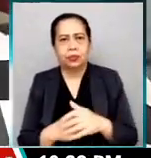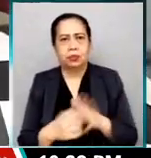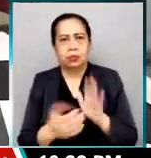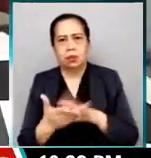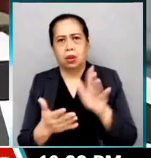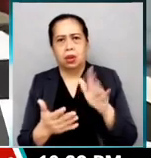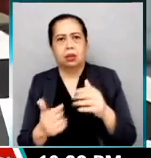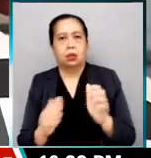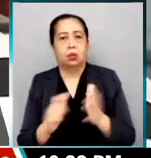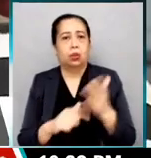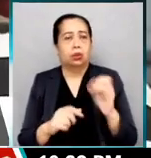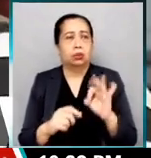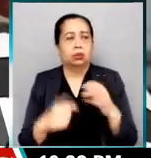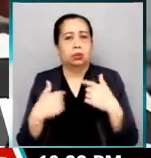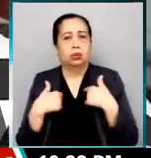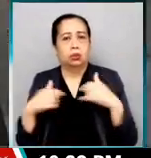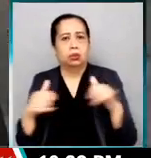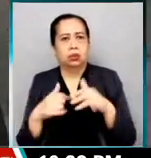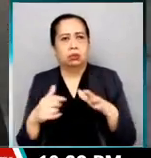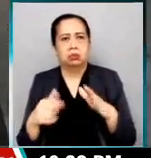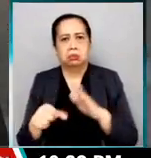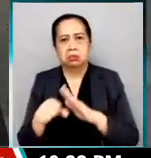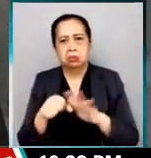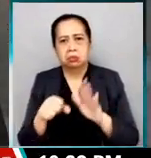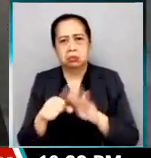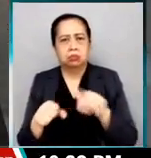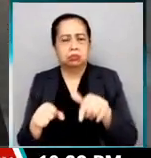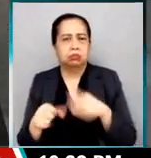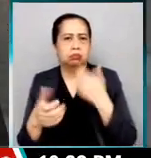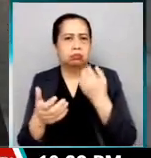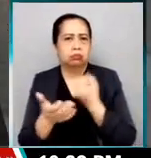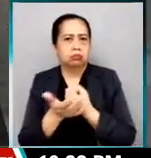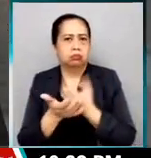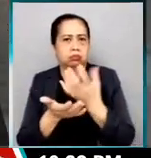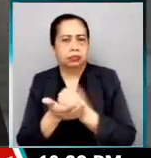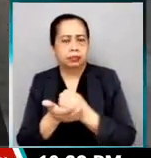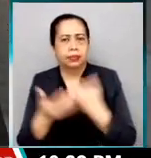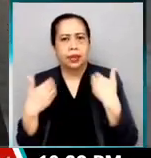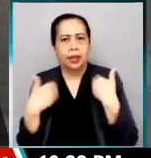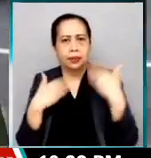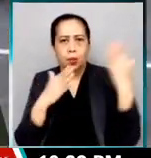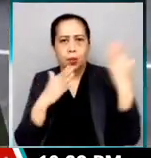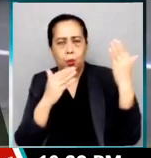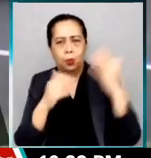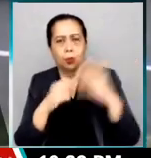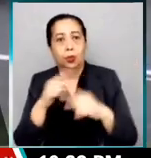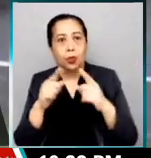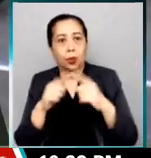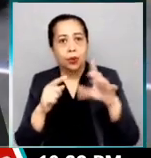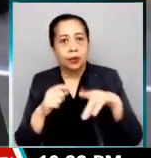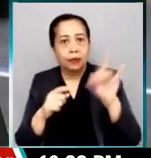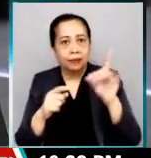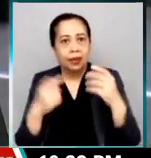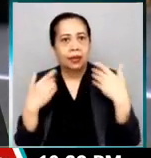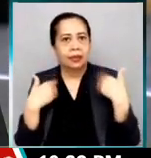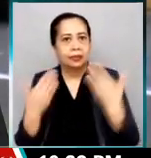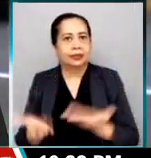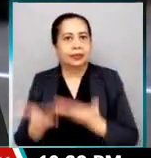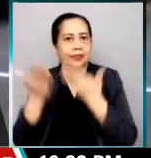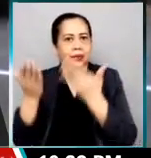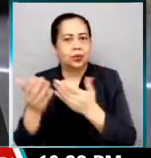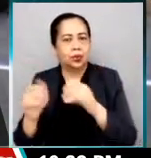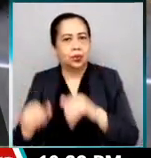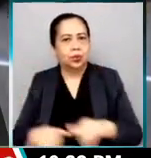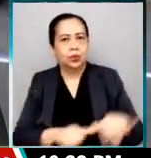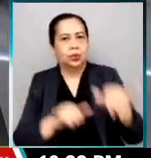po na yung sakto lang po yung income ko. Nagkaroon daw siya ng pag-asa nung malaman na may panukala para ma-regulate ang